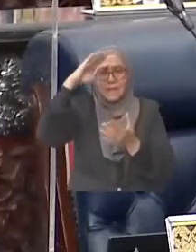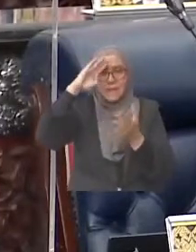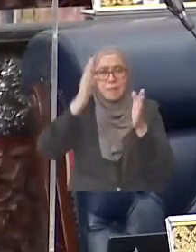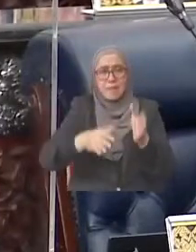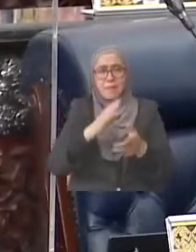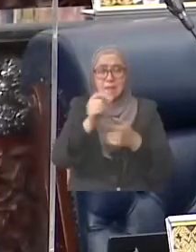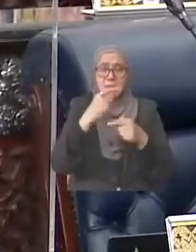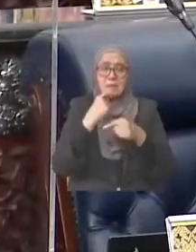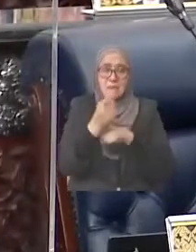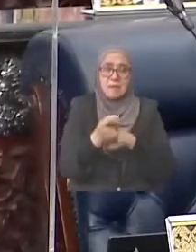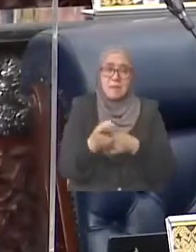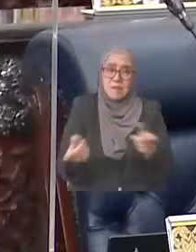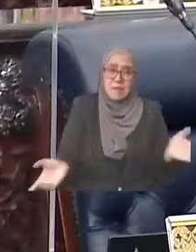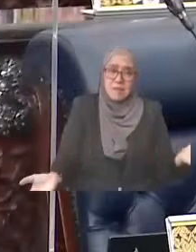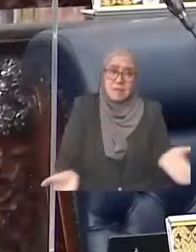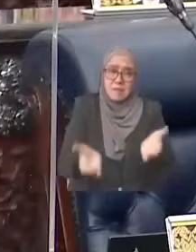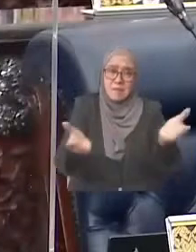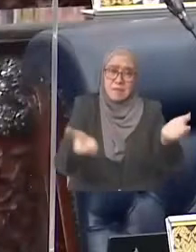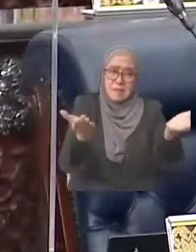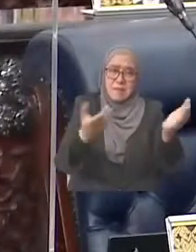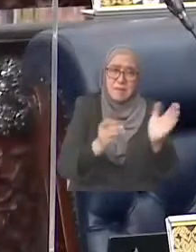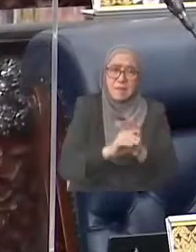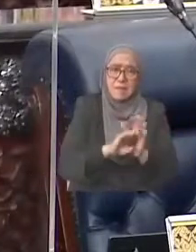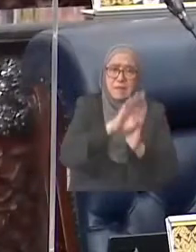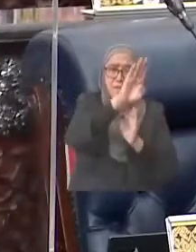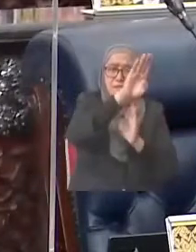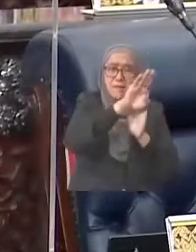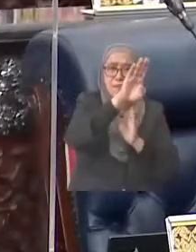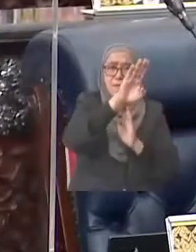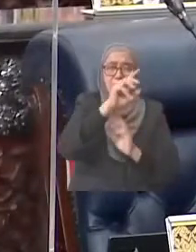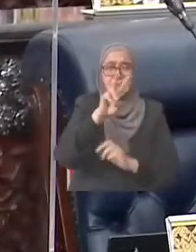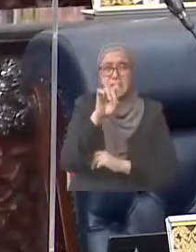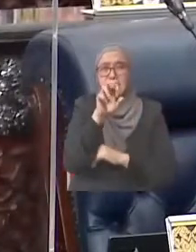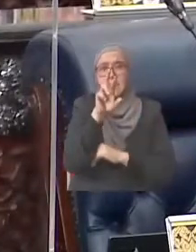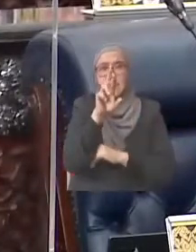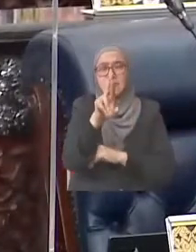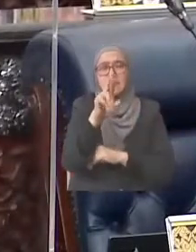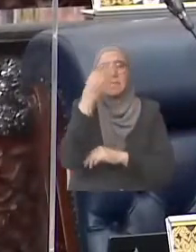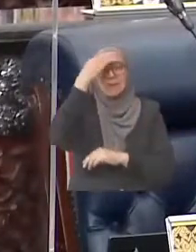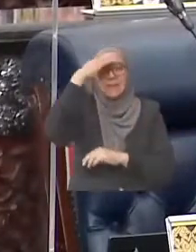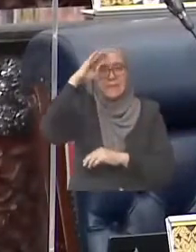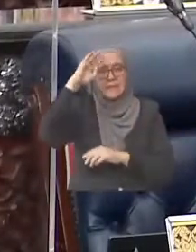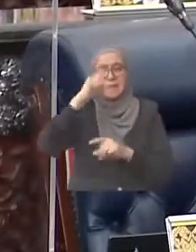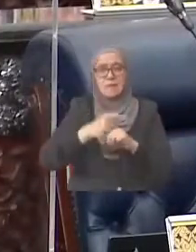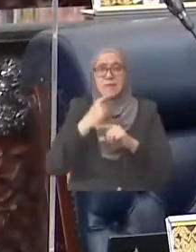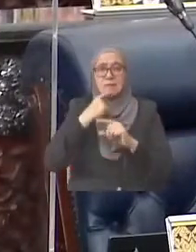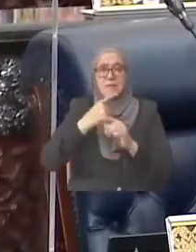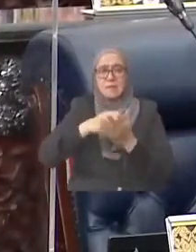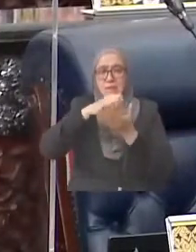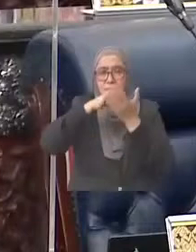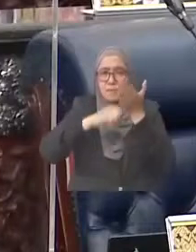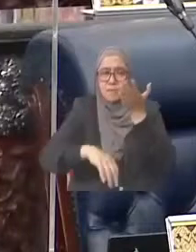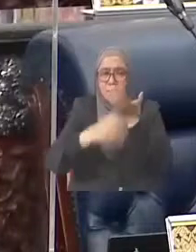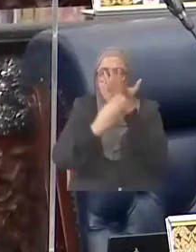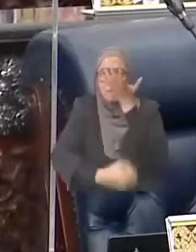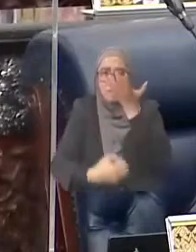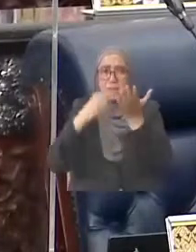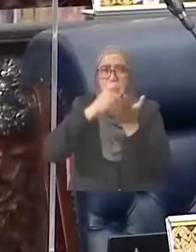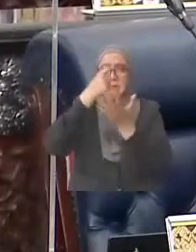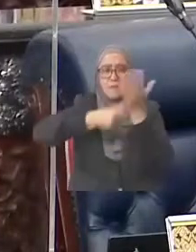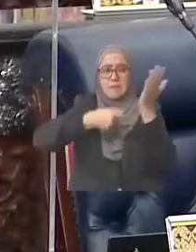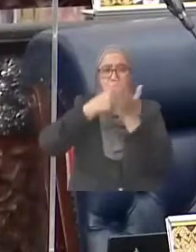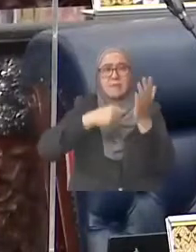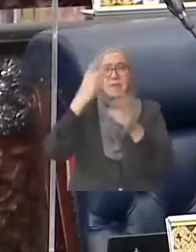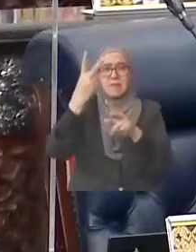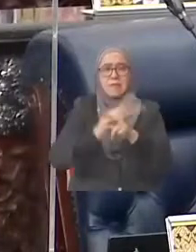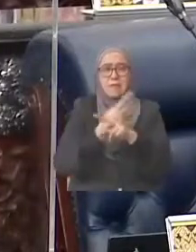membangunkan pendo Bumiputera tempatan potongan Cukai dua kali bagi perbelanjaan operasi yang layak dinaikkan sehingga 300.000